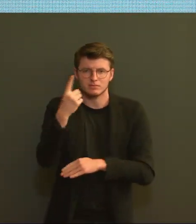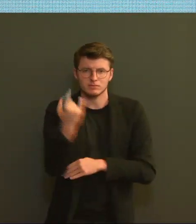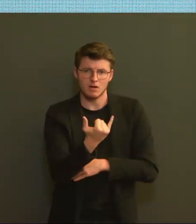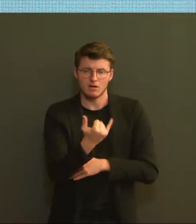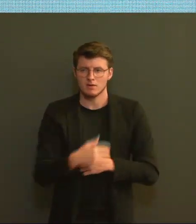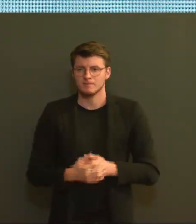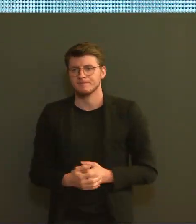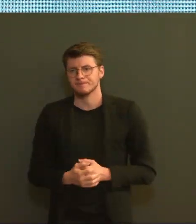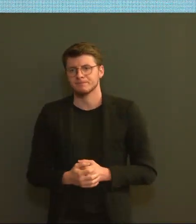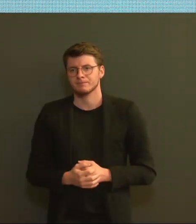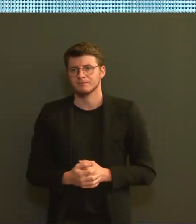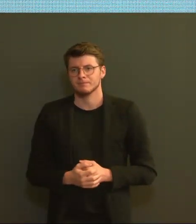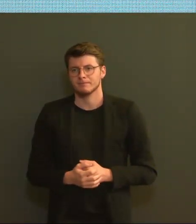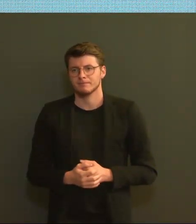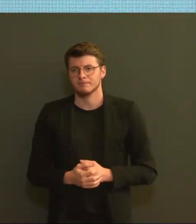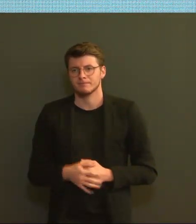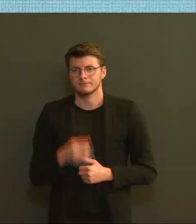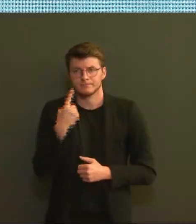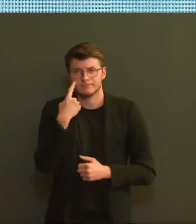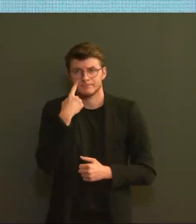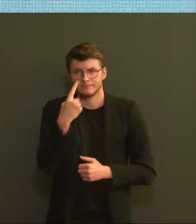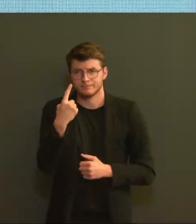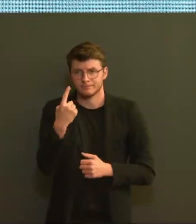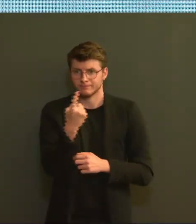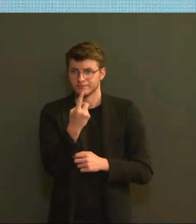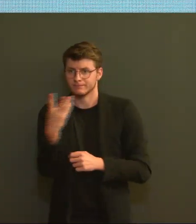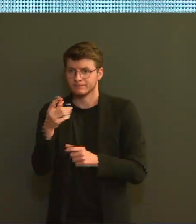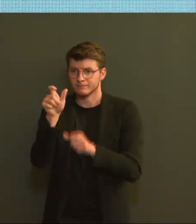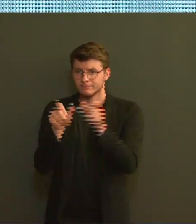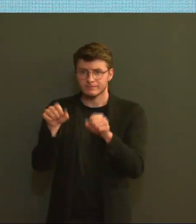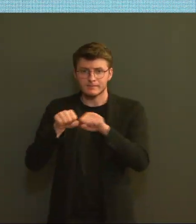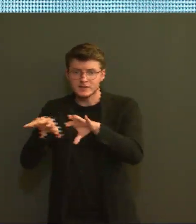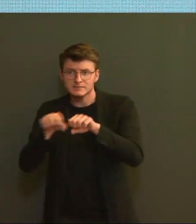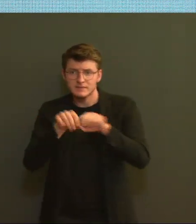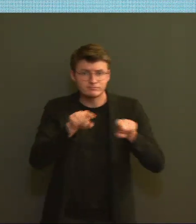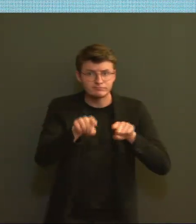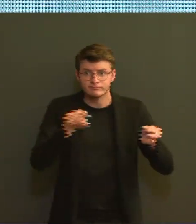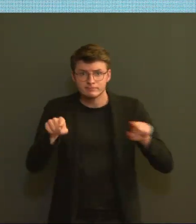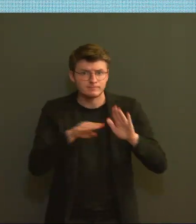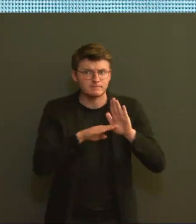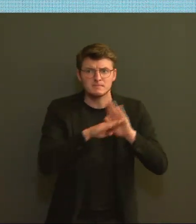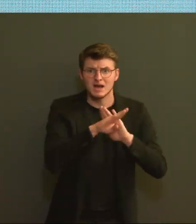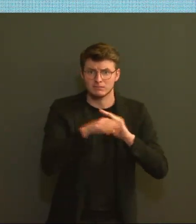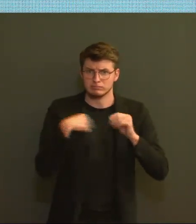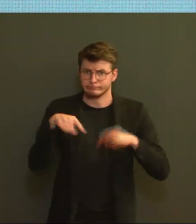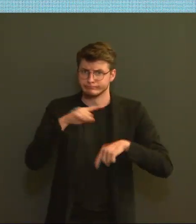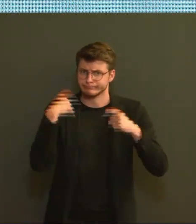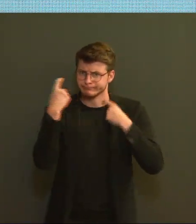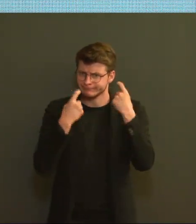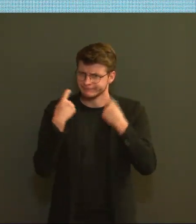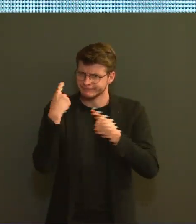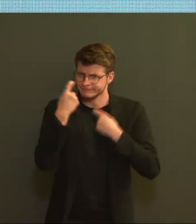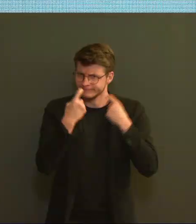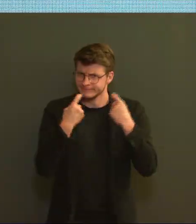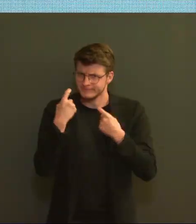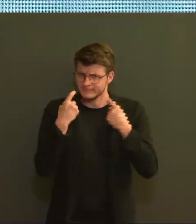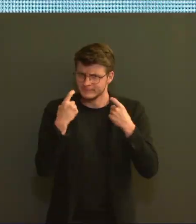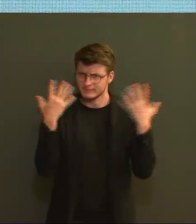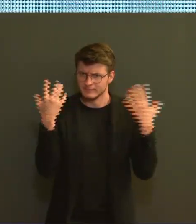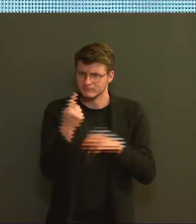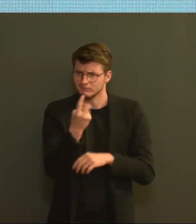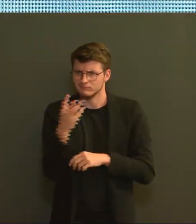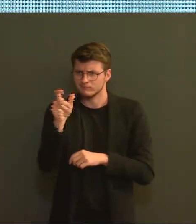De snelle stijging van het aantal nieuwe infecties is zorgwekkend. Het aantal patiënten in de